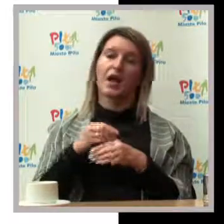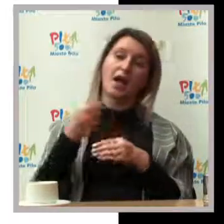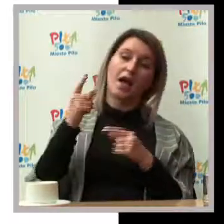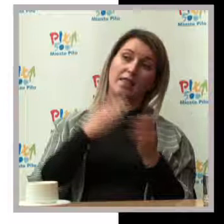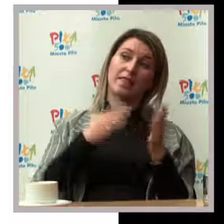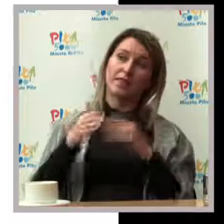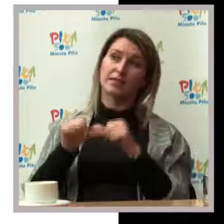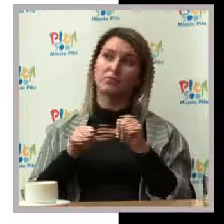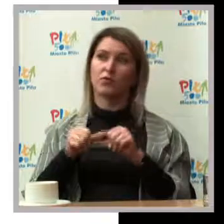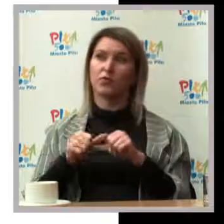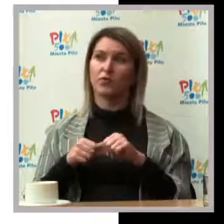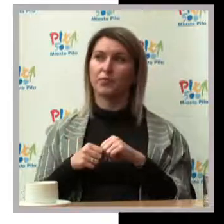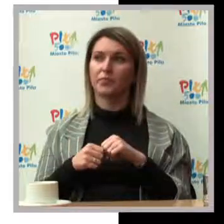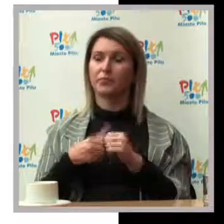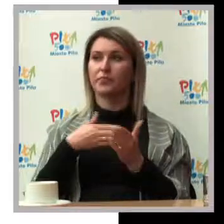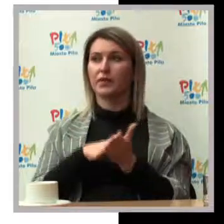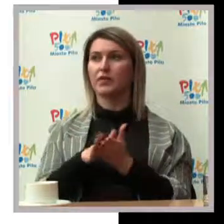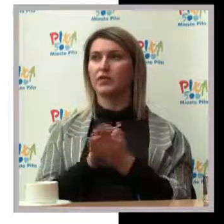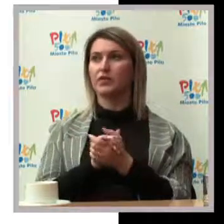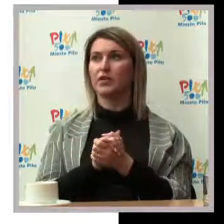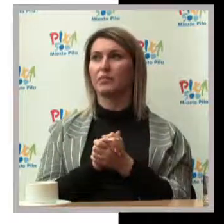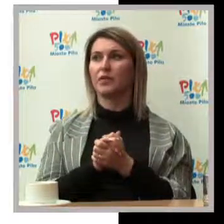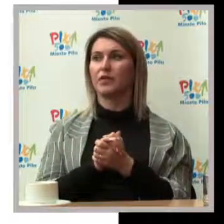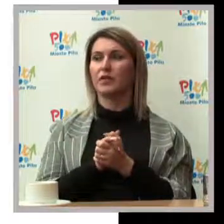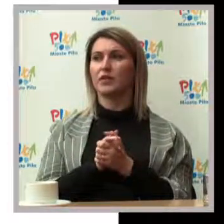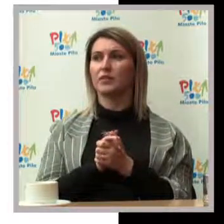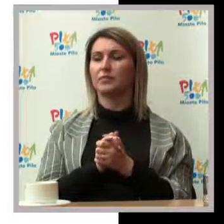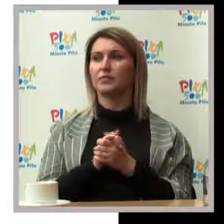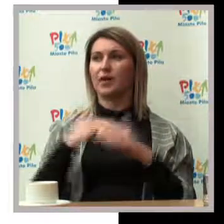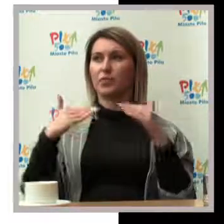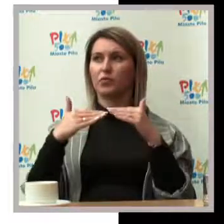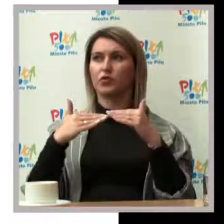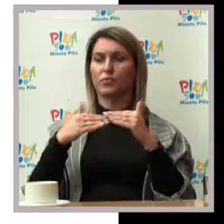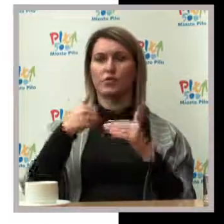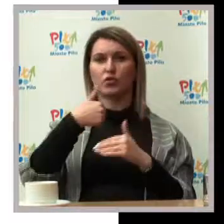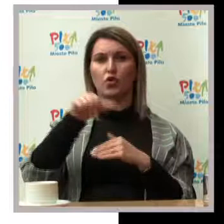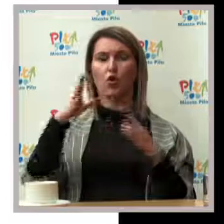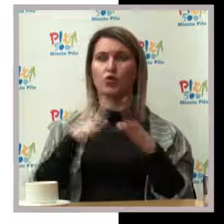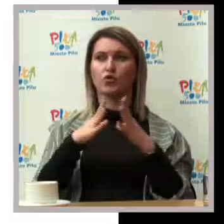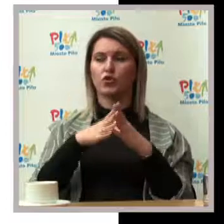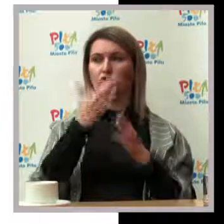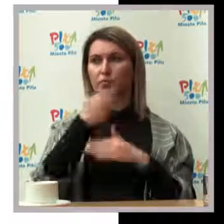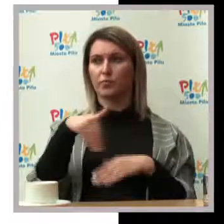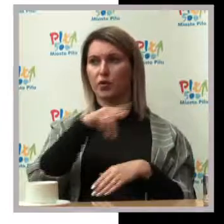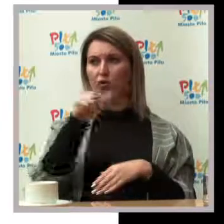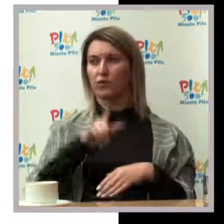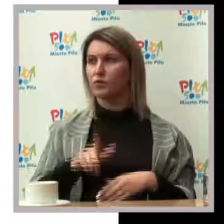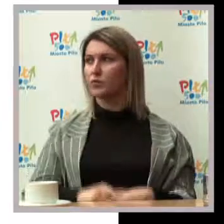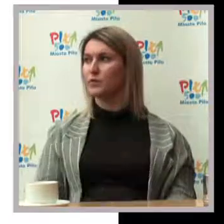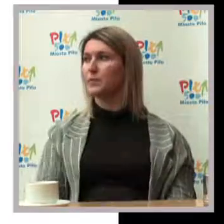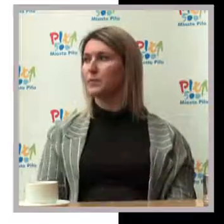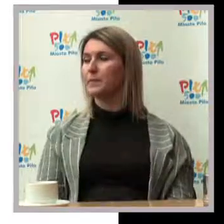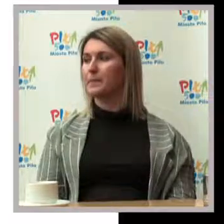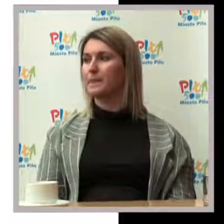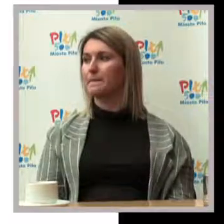roku rozpoczynamy, tu chciałam podkreślić, rozpoczynamy kwotą na poziomie blisko 110 milionów złotych i trzeba wziąć pod uwagę, że